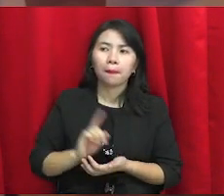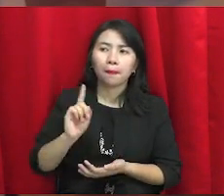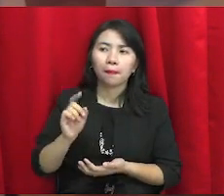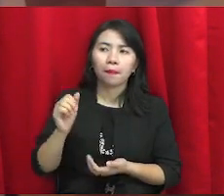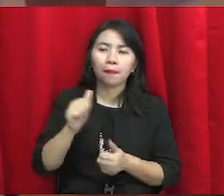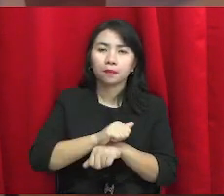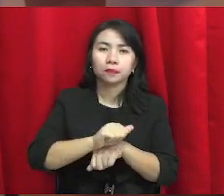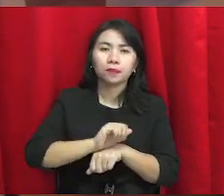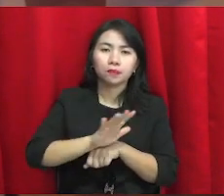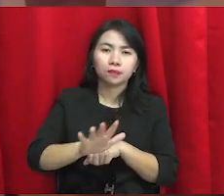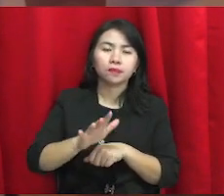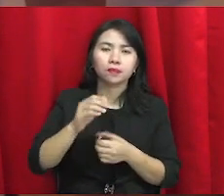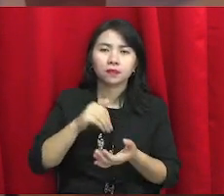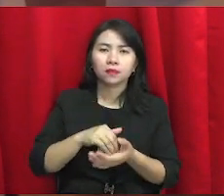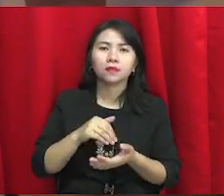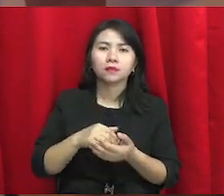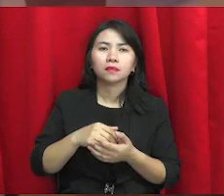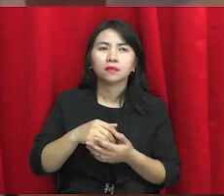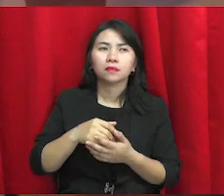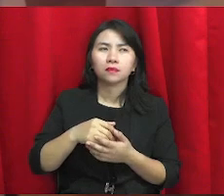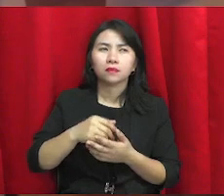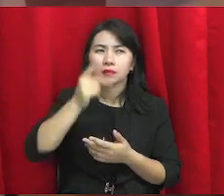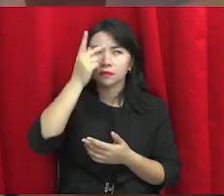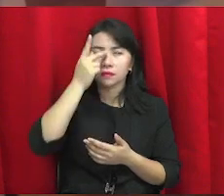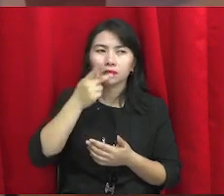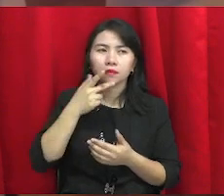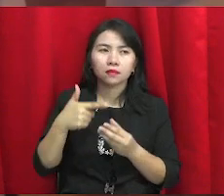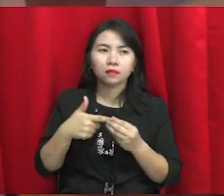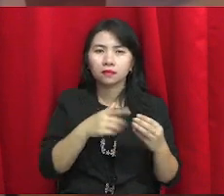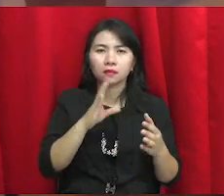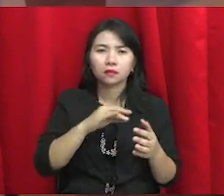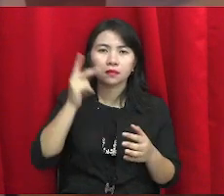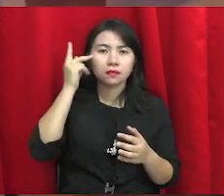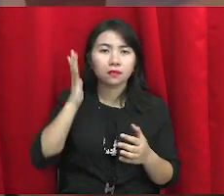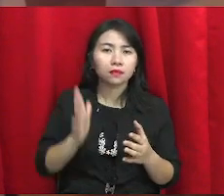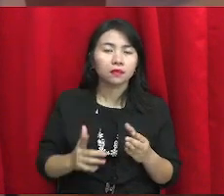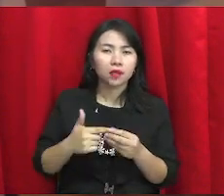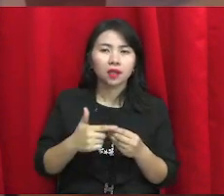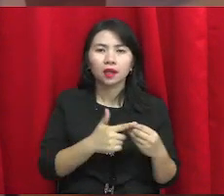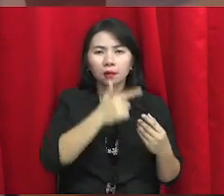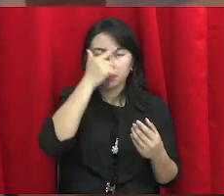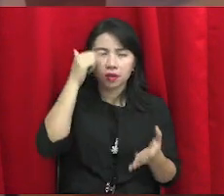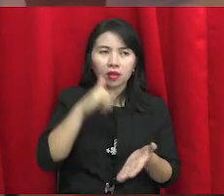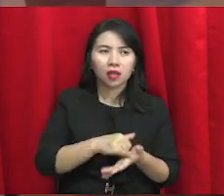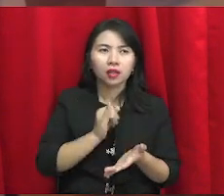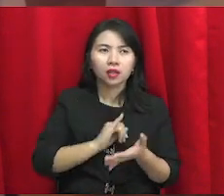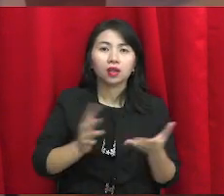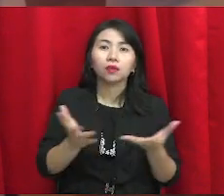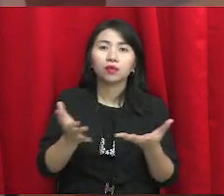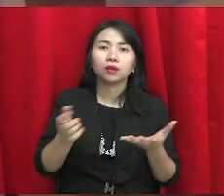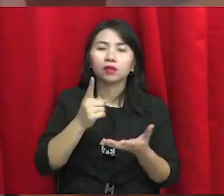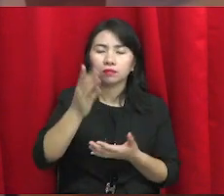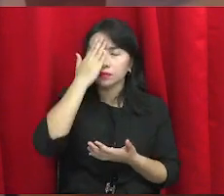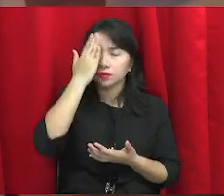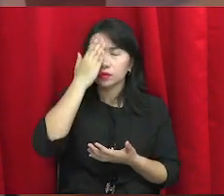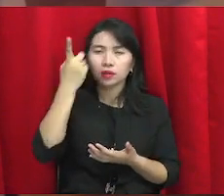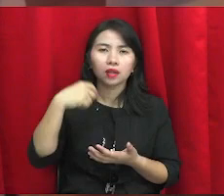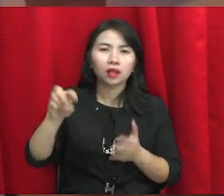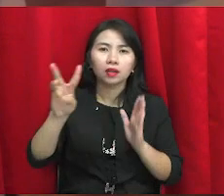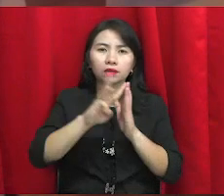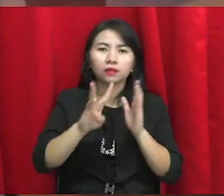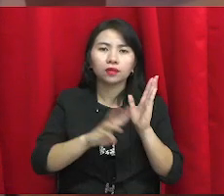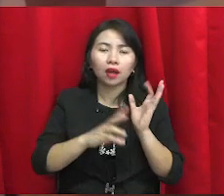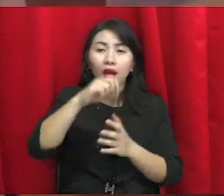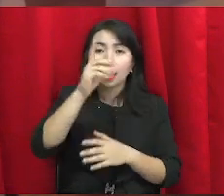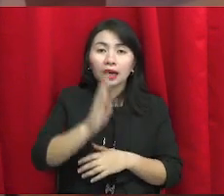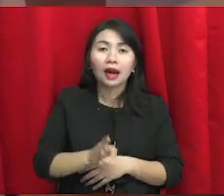yung topic na parental guidance at saka yung pastoral guidance. Kasi doon mo malalaman talaga yung will ng Panginoon. Pag andun yung